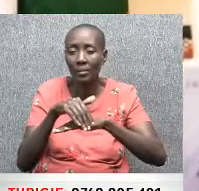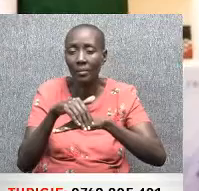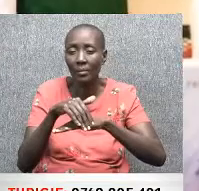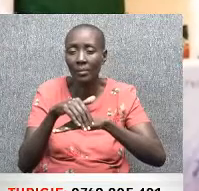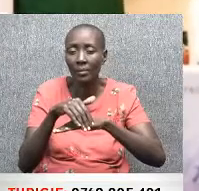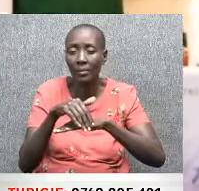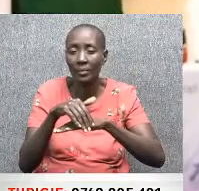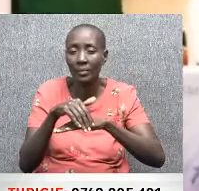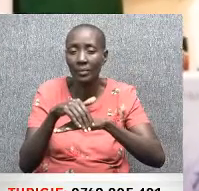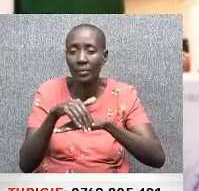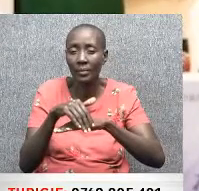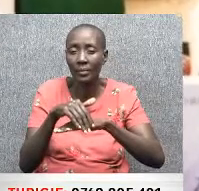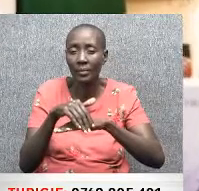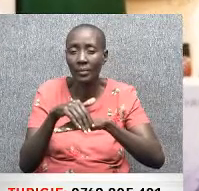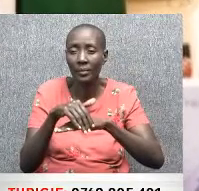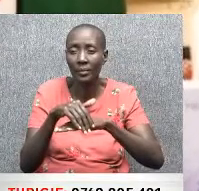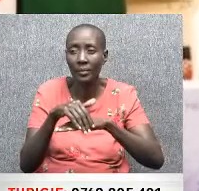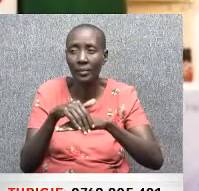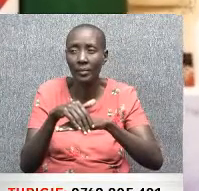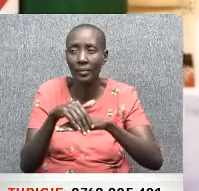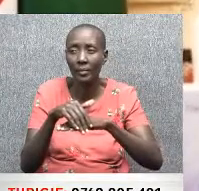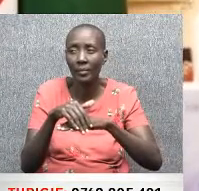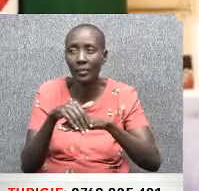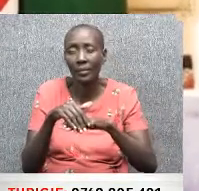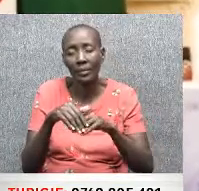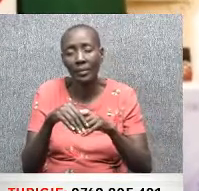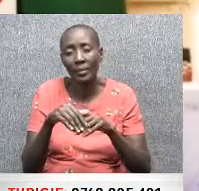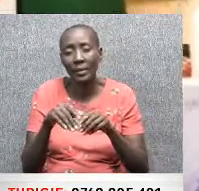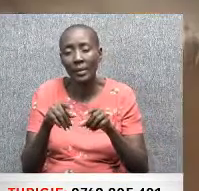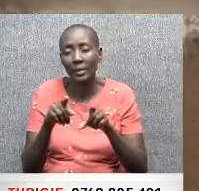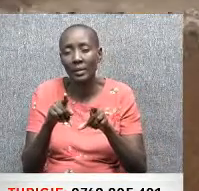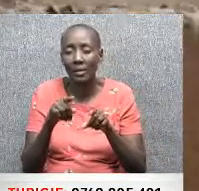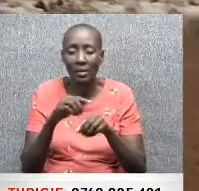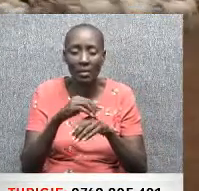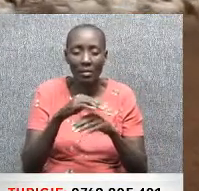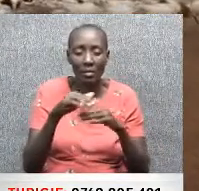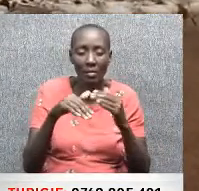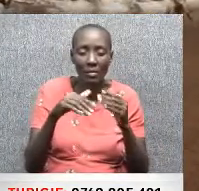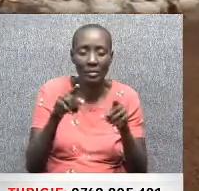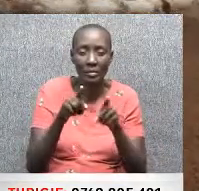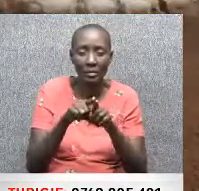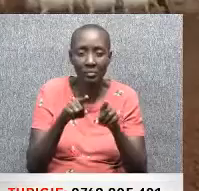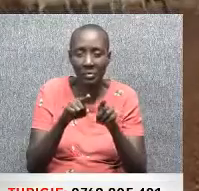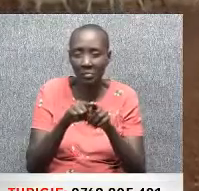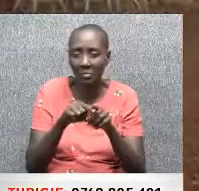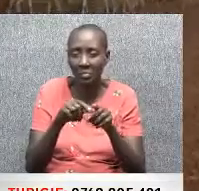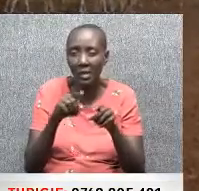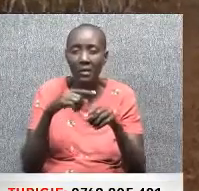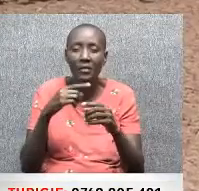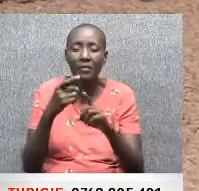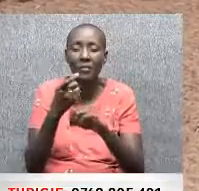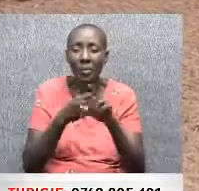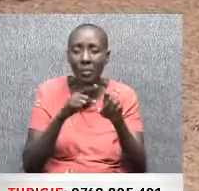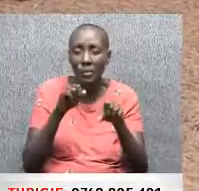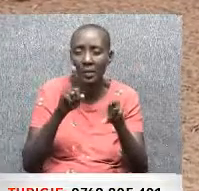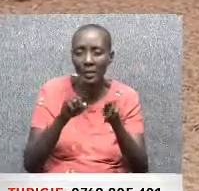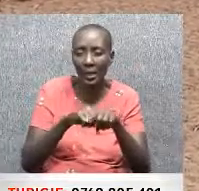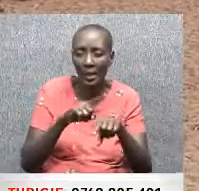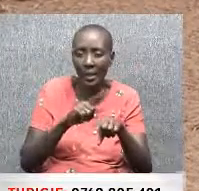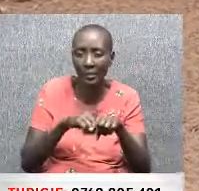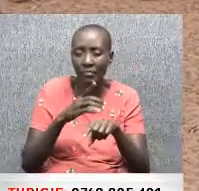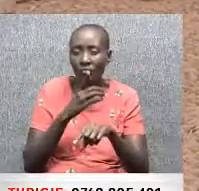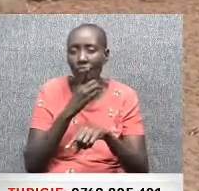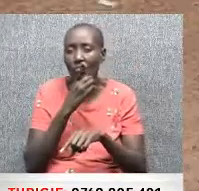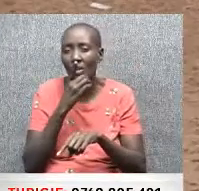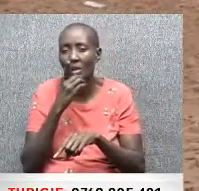and part of Yokorfarar, that belt. Tangu ukame kuathiri kaunti ya Wajia, wafugaji